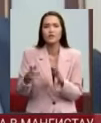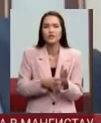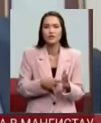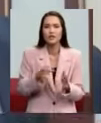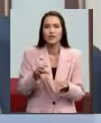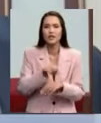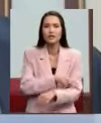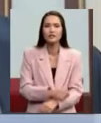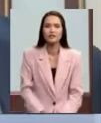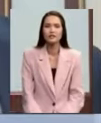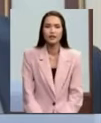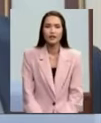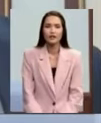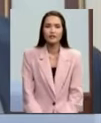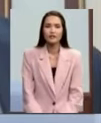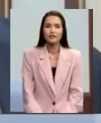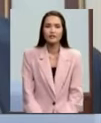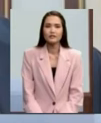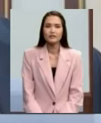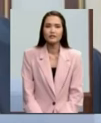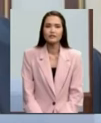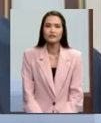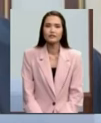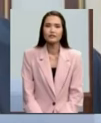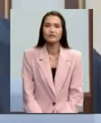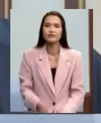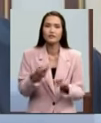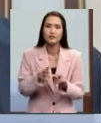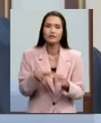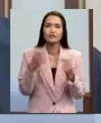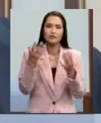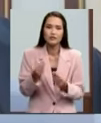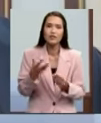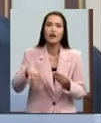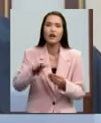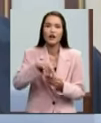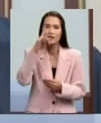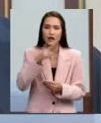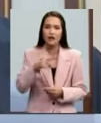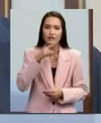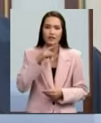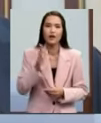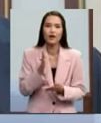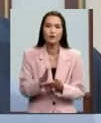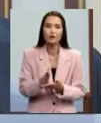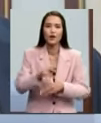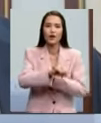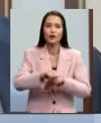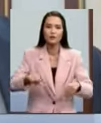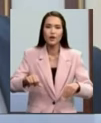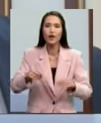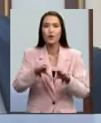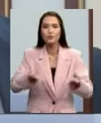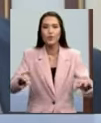уже будет проект готов. Техоизыскания все идут. Территория 70 га уже